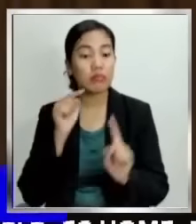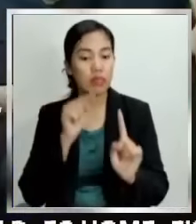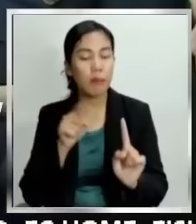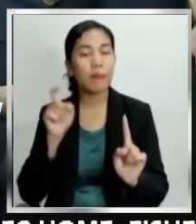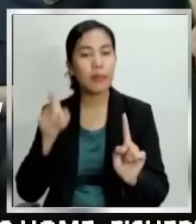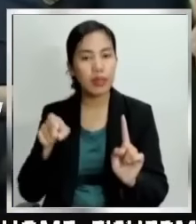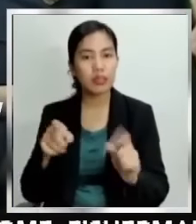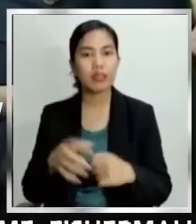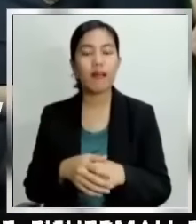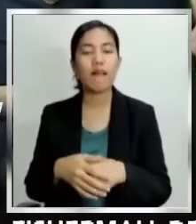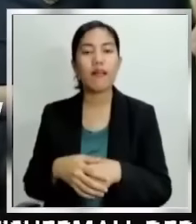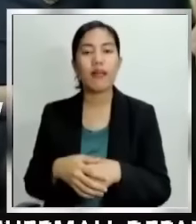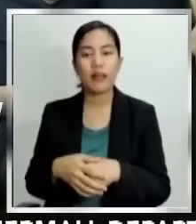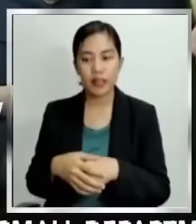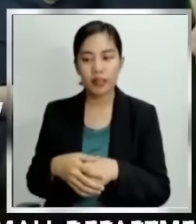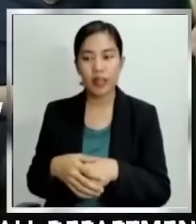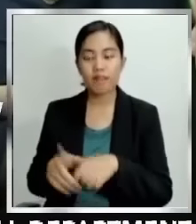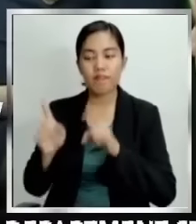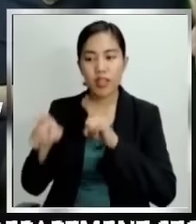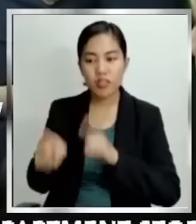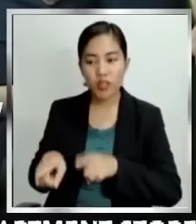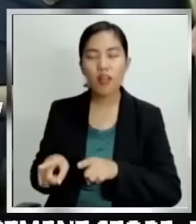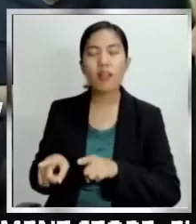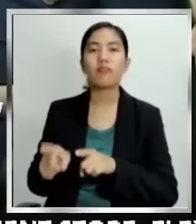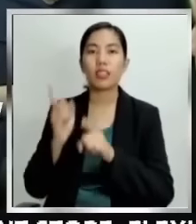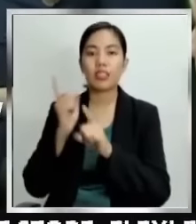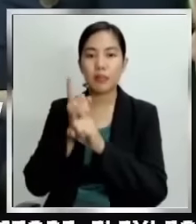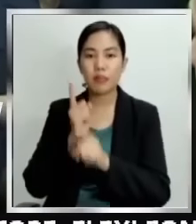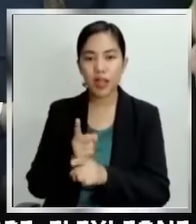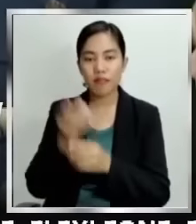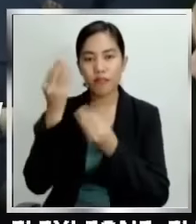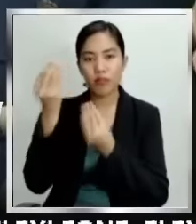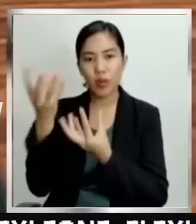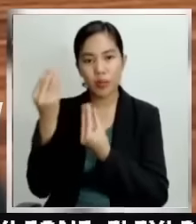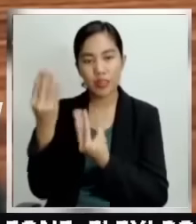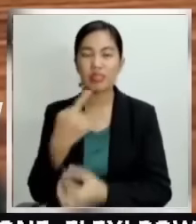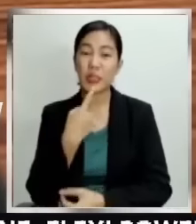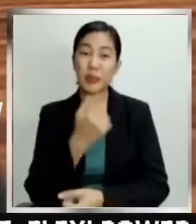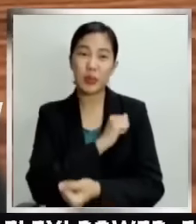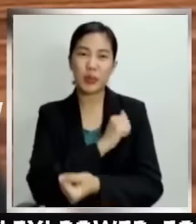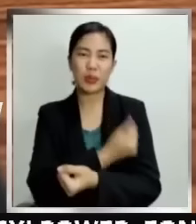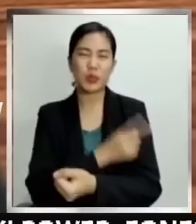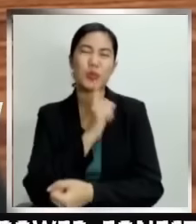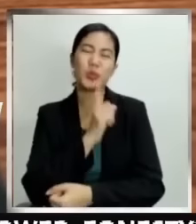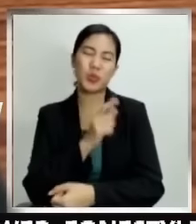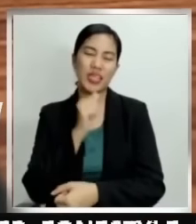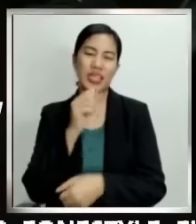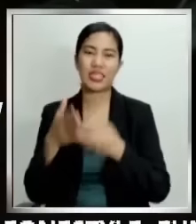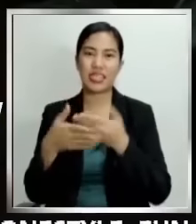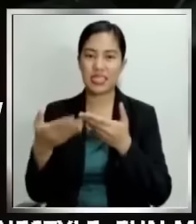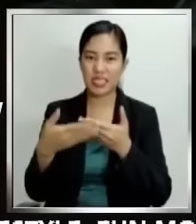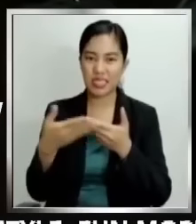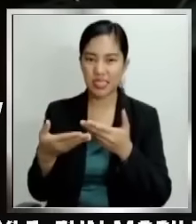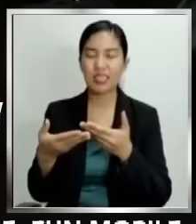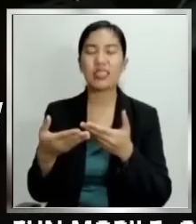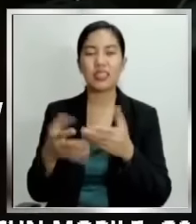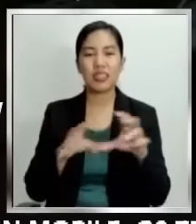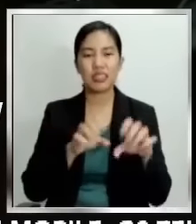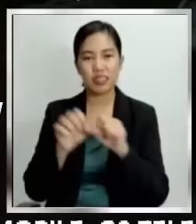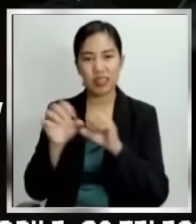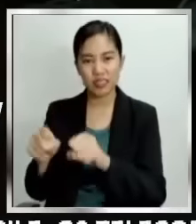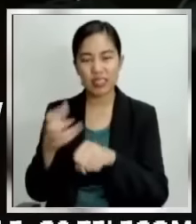correctly. Aminado ang mga otoridad na hindi madali ang operasyon laban sa mga scammer. Gayunman, nakatutulong sa kanilang operasyon ang